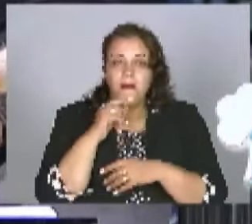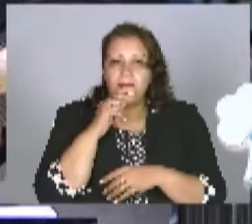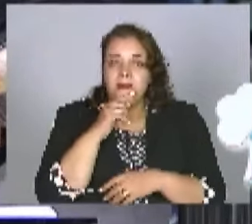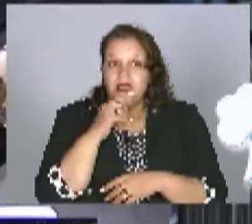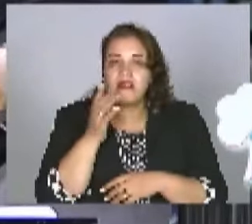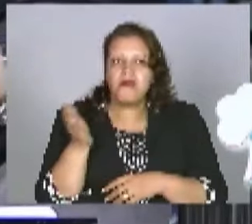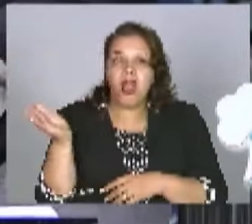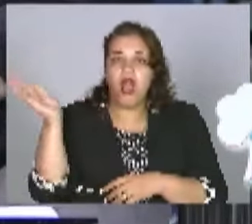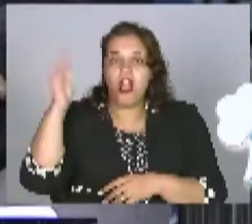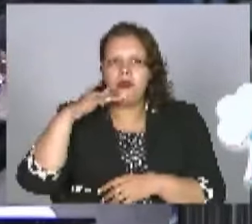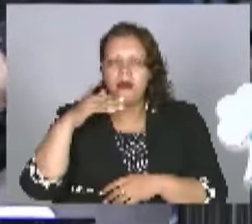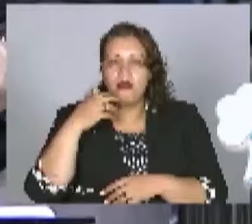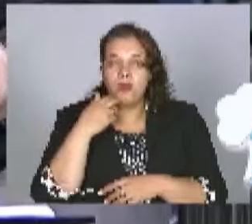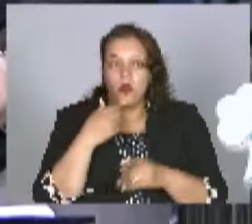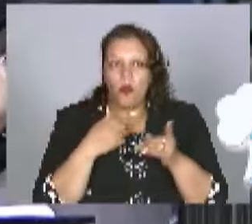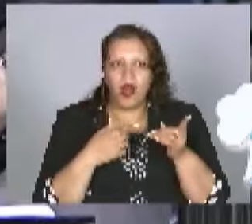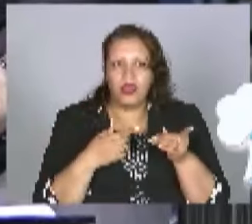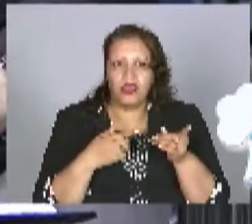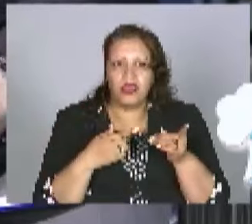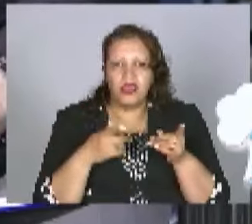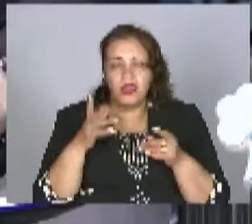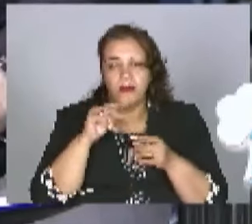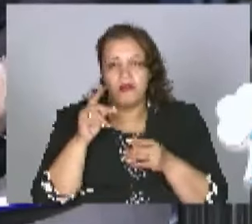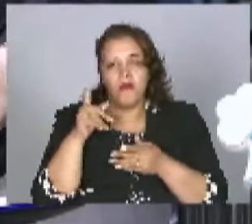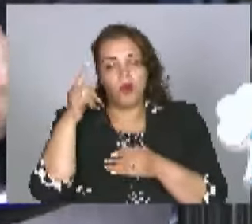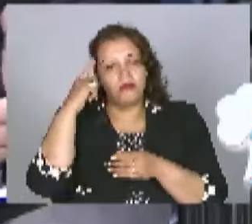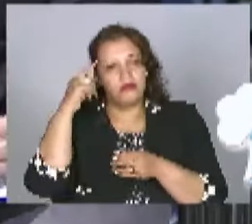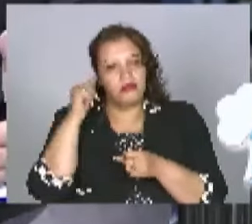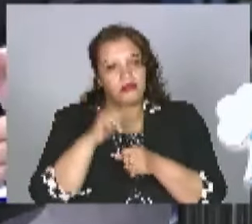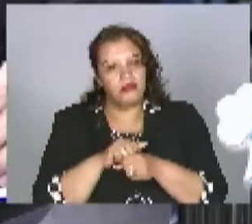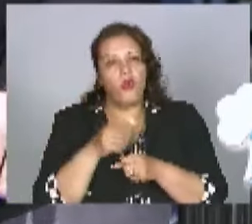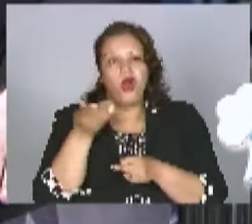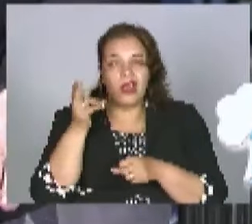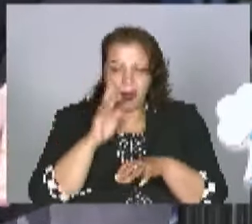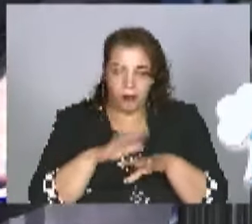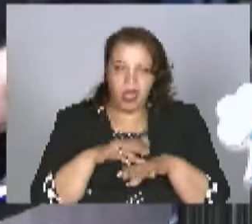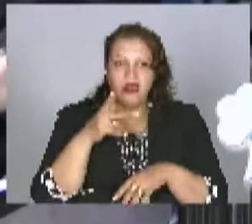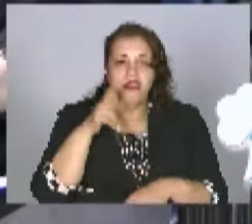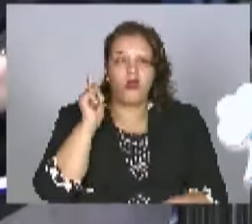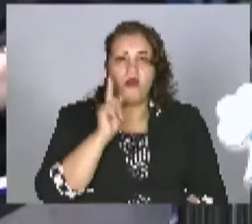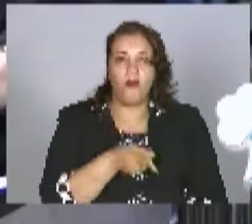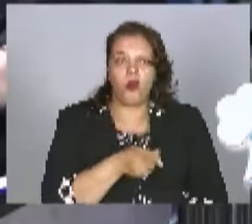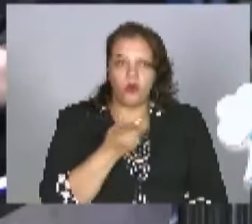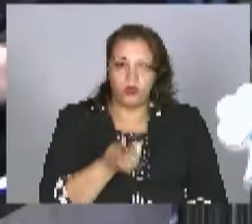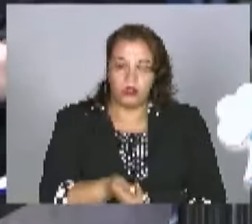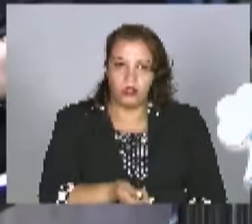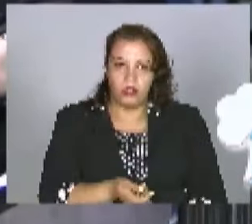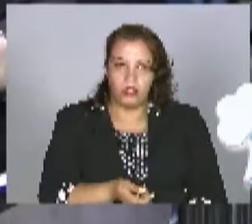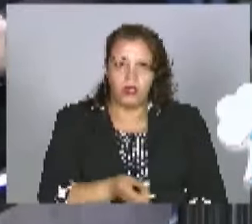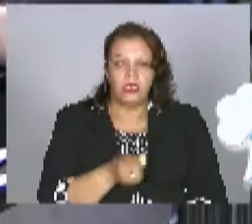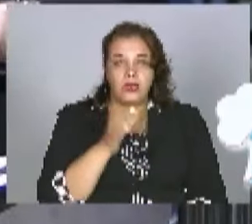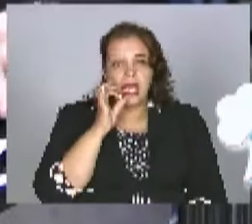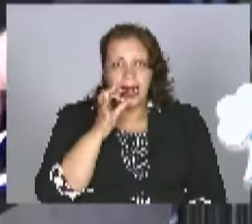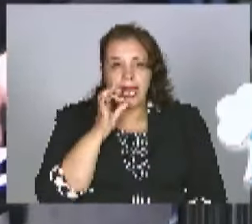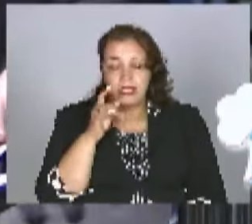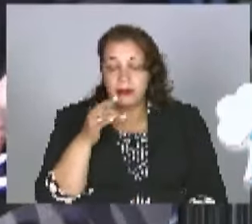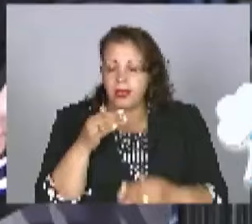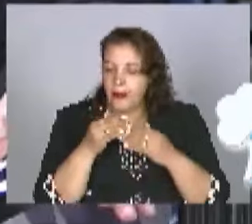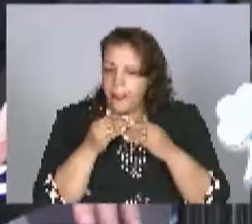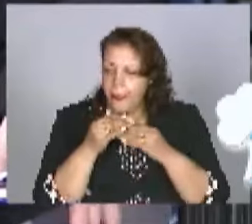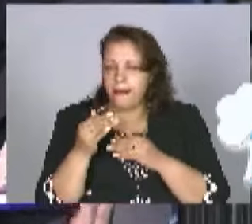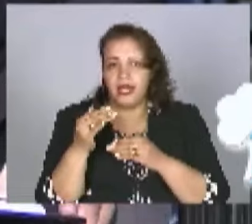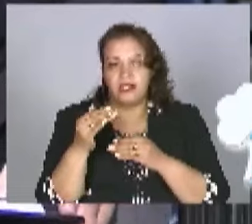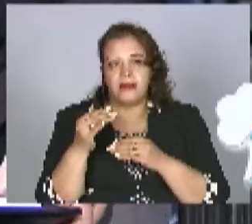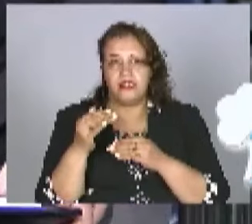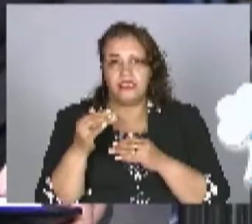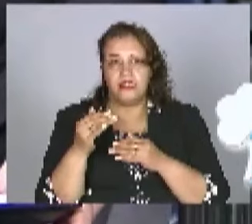ايه ف شخصيتها هتبقى طاغيه وقلنا لك قبل كده يا ابني تجنب الاكبر منك بسنوات